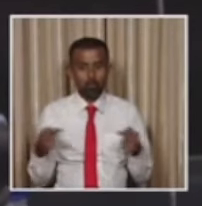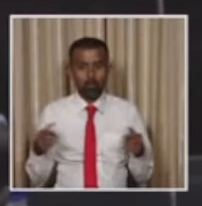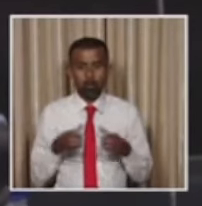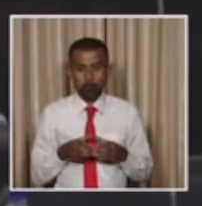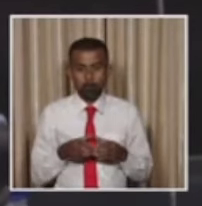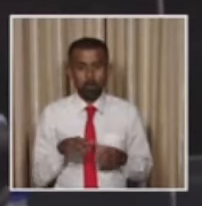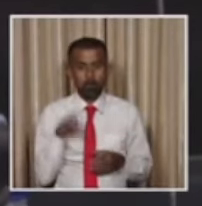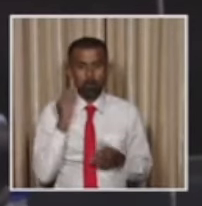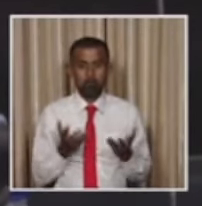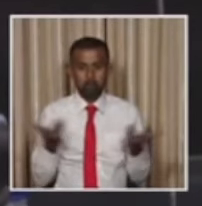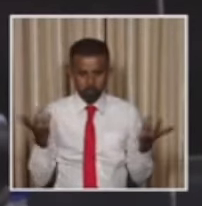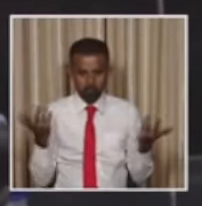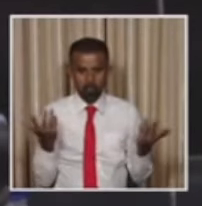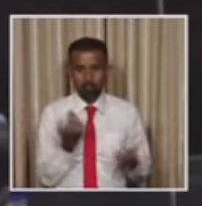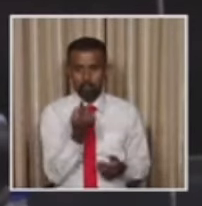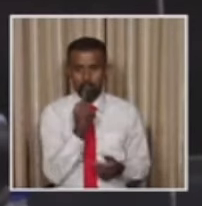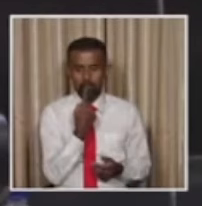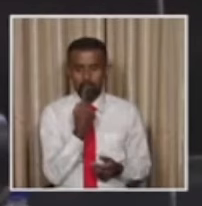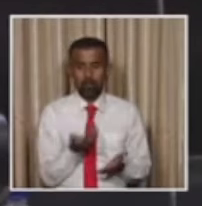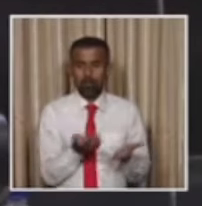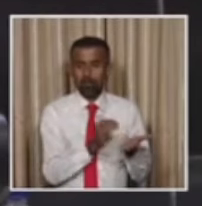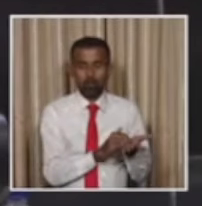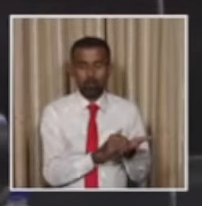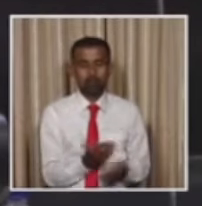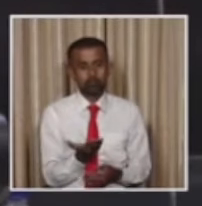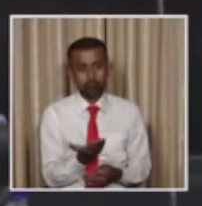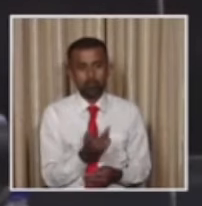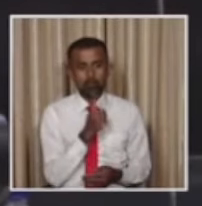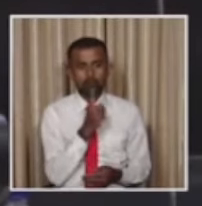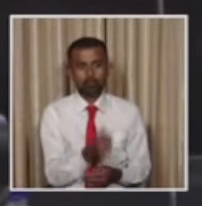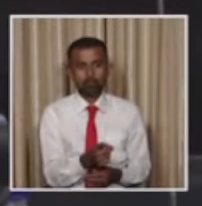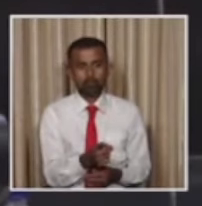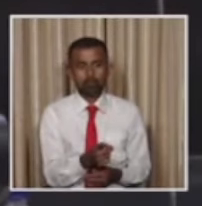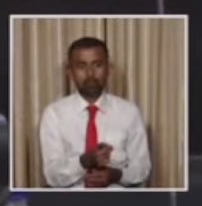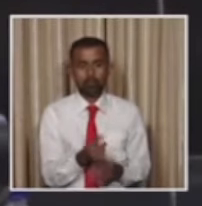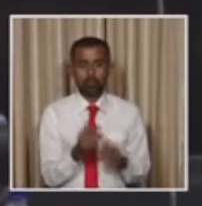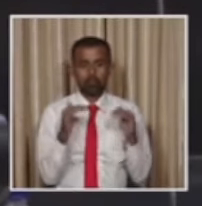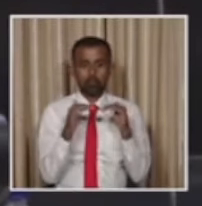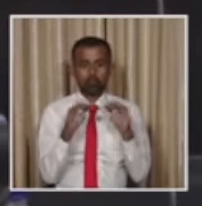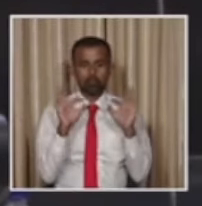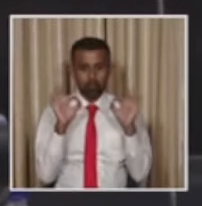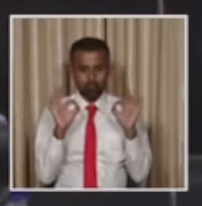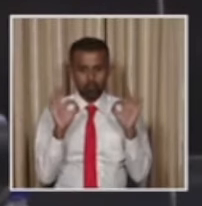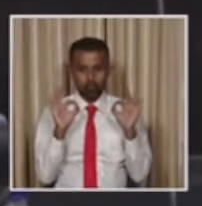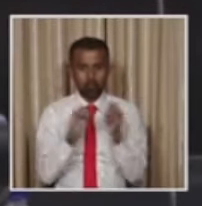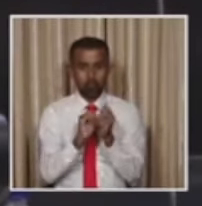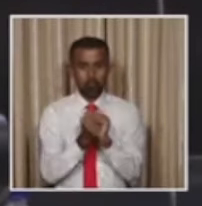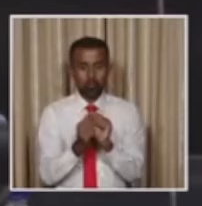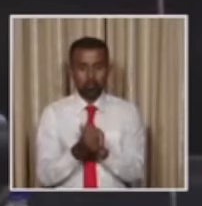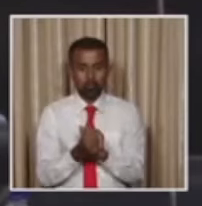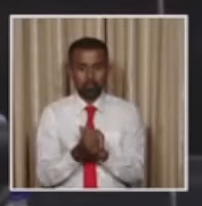ඒව පිළිගන්න බෑ කියලා. මම නැවතත් ඔබතුමාගෙන් ඉල්ලීමක් කරනවා, සාධාරණ